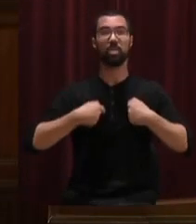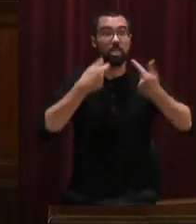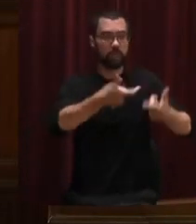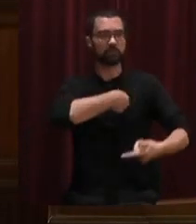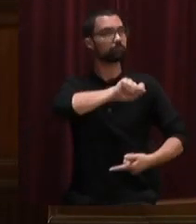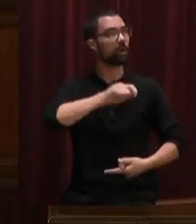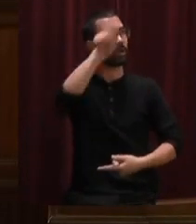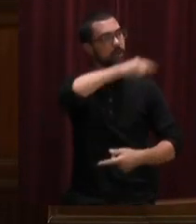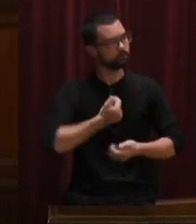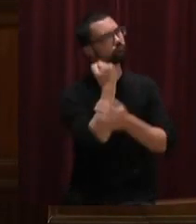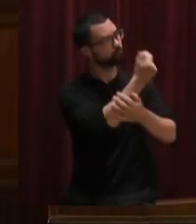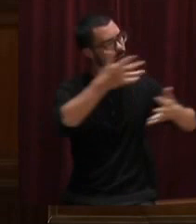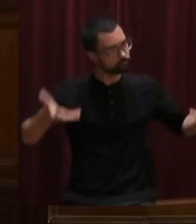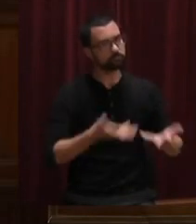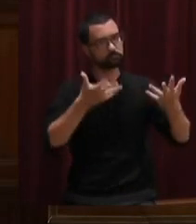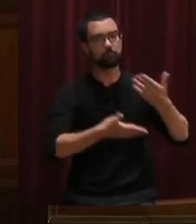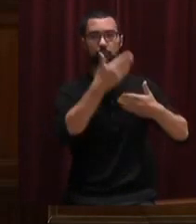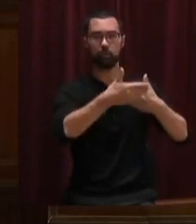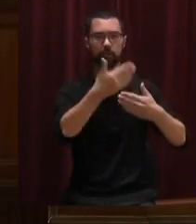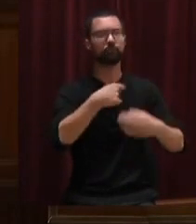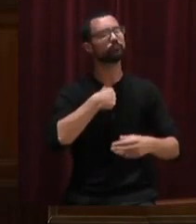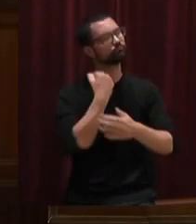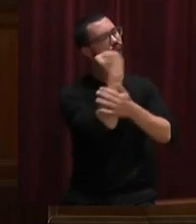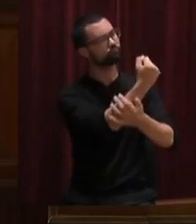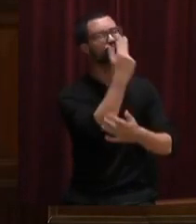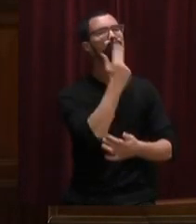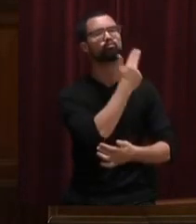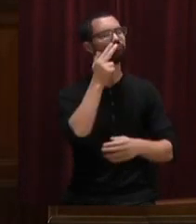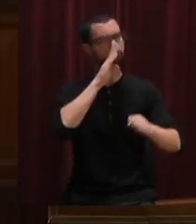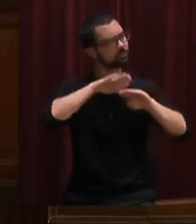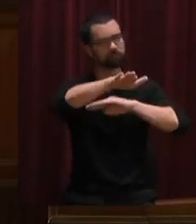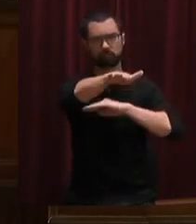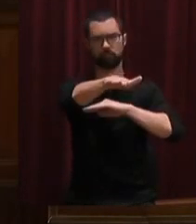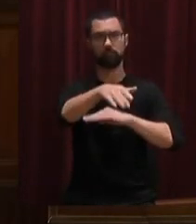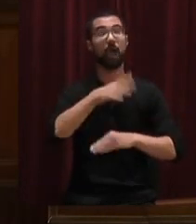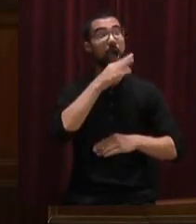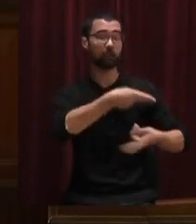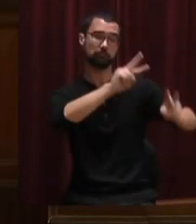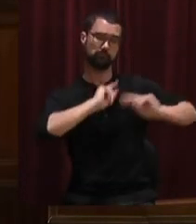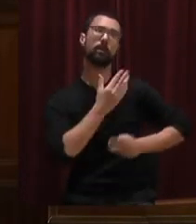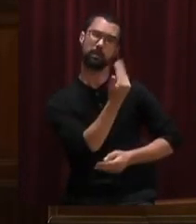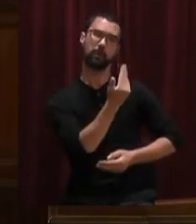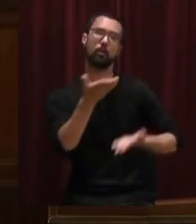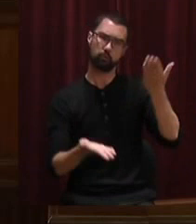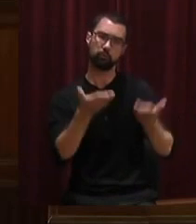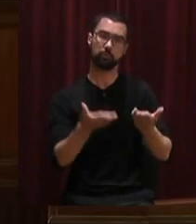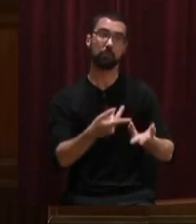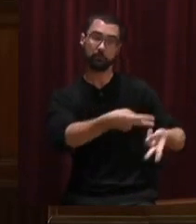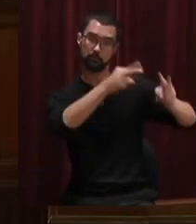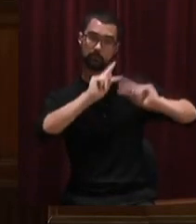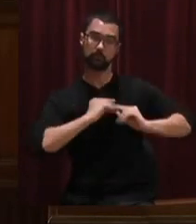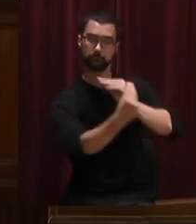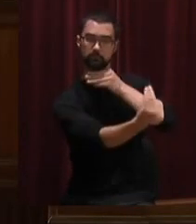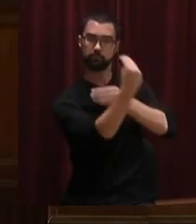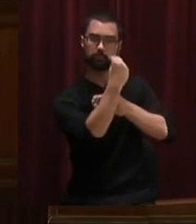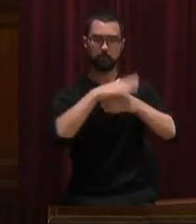que contribueix sempre lleialment. Una terra que ara demana el que és de justícia, un finançament que es permeti